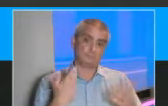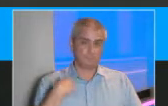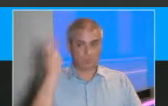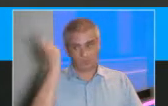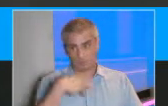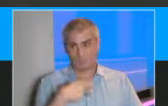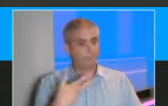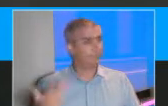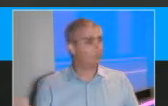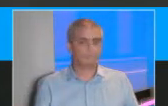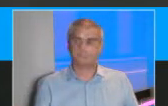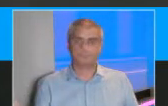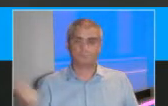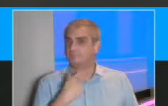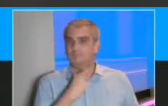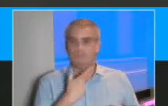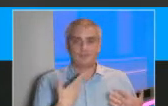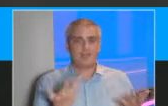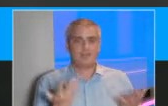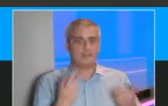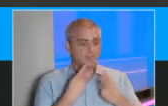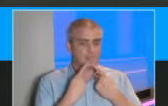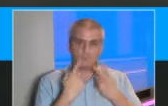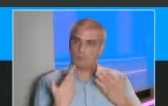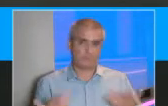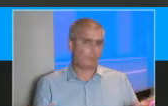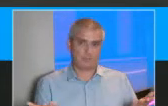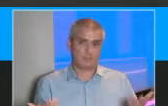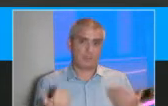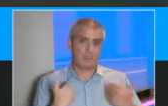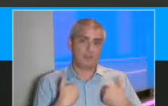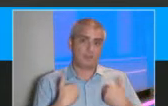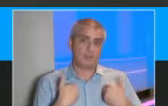מבינים שאין בעצם ערוצי התעברות. אנחנו